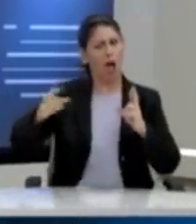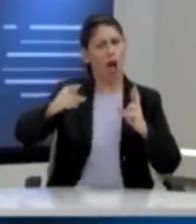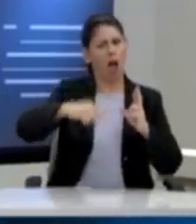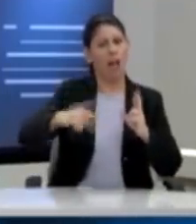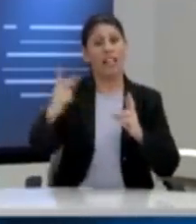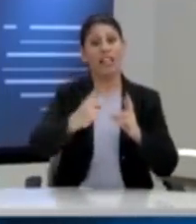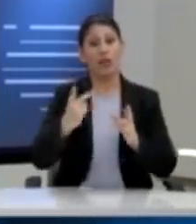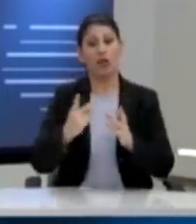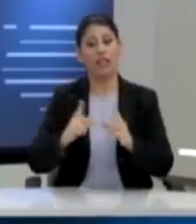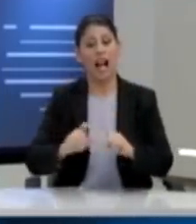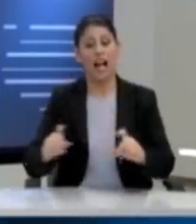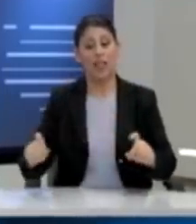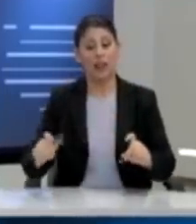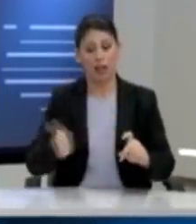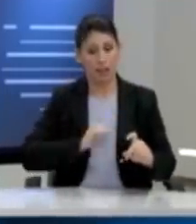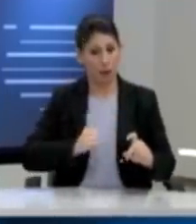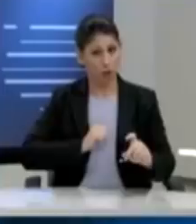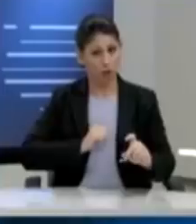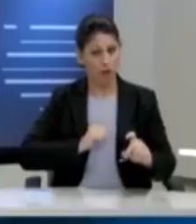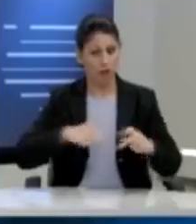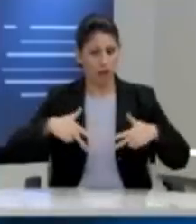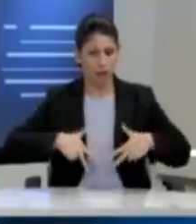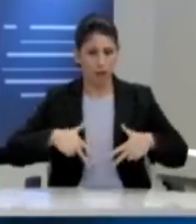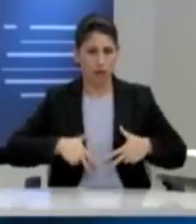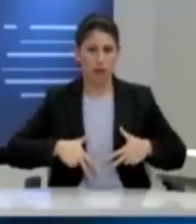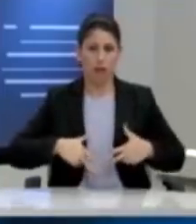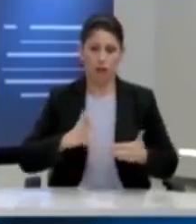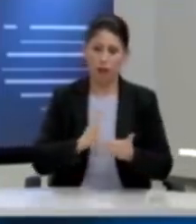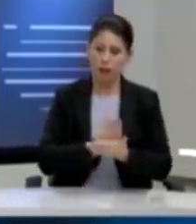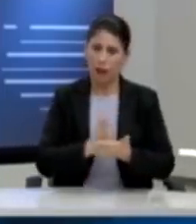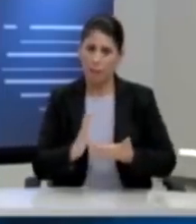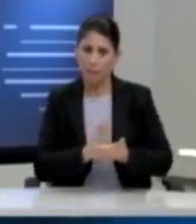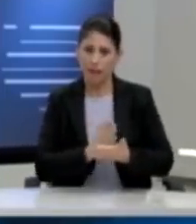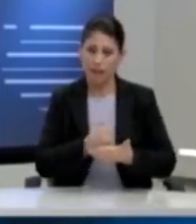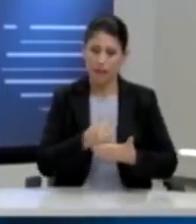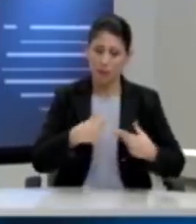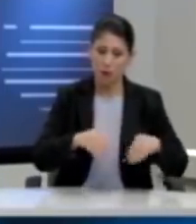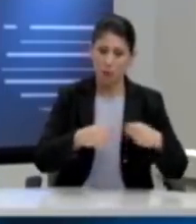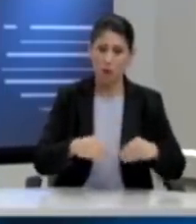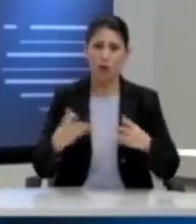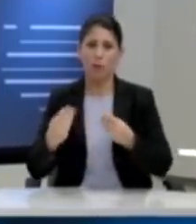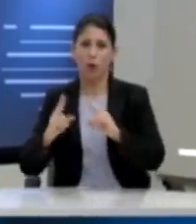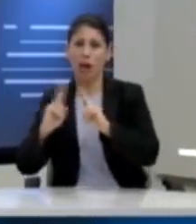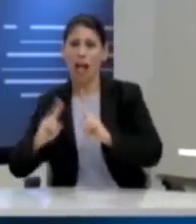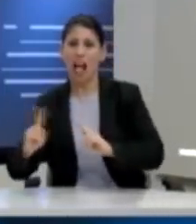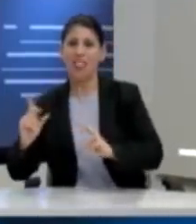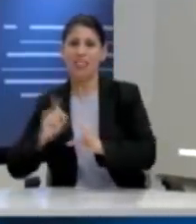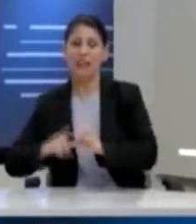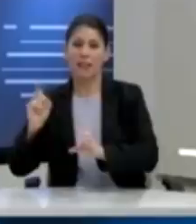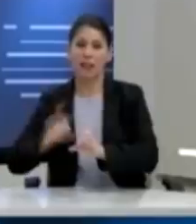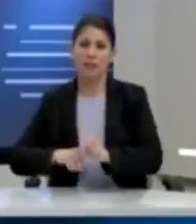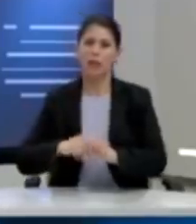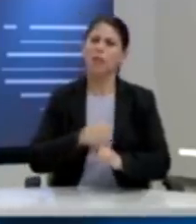κοινωνικά αγαθά στους ιδιώτες και το κράτος να μοιράζει ανάμεσα στα μονοπόλια και τις πολυεθνικές, και